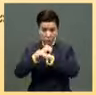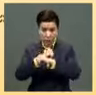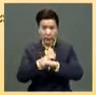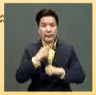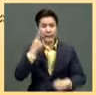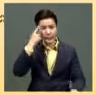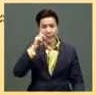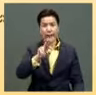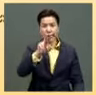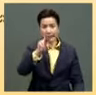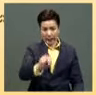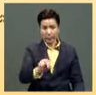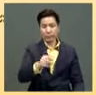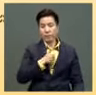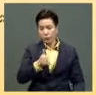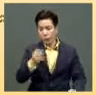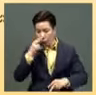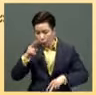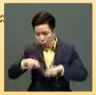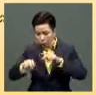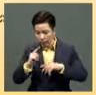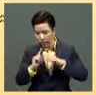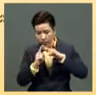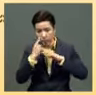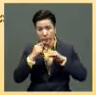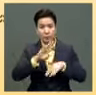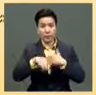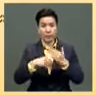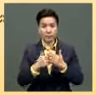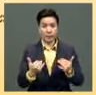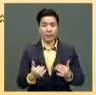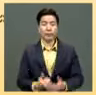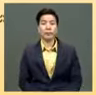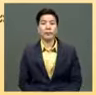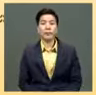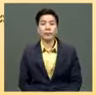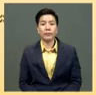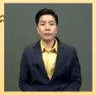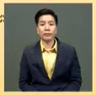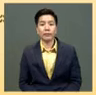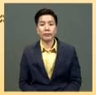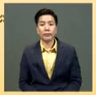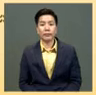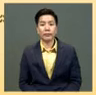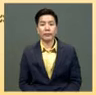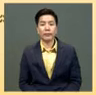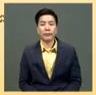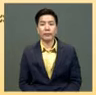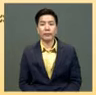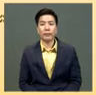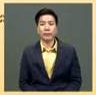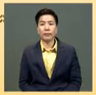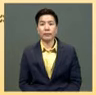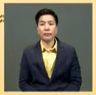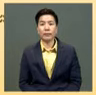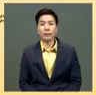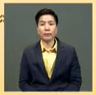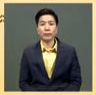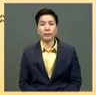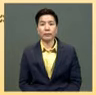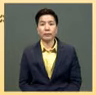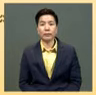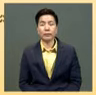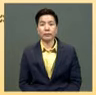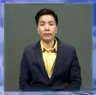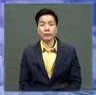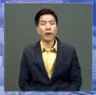นัดหมายไปนะครับ แล้วก็ในเรื่องของ